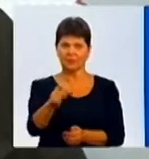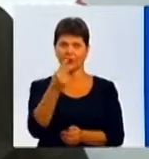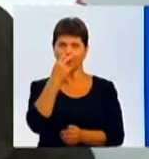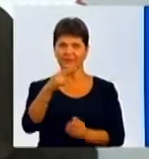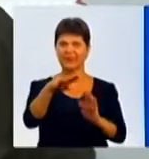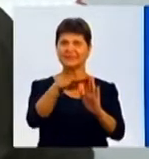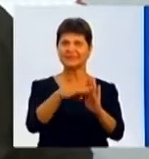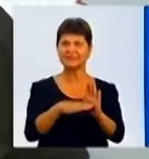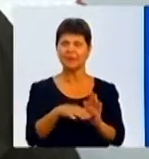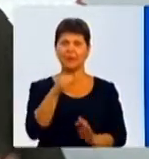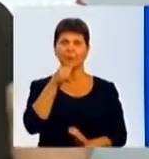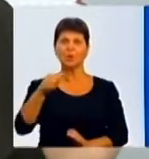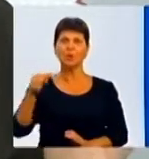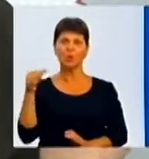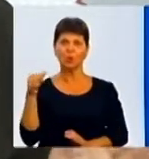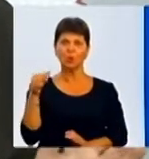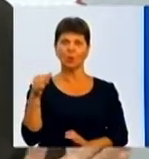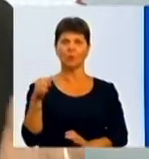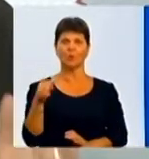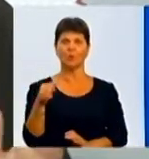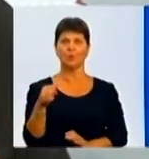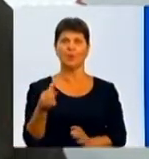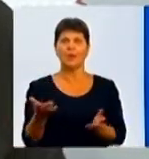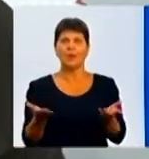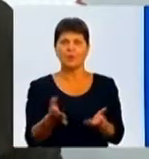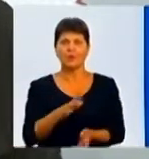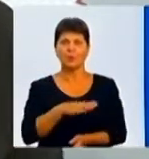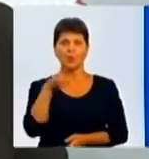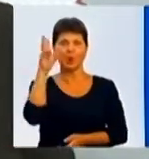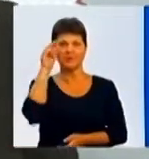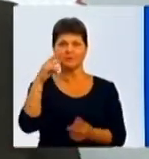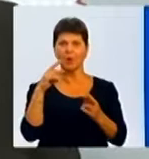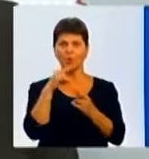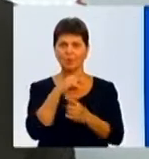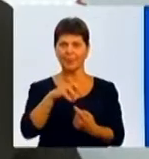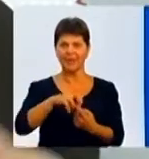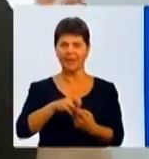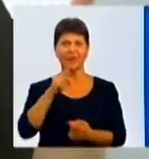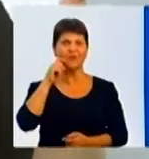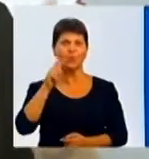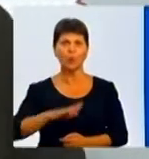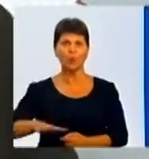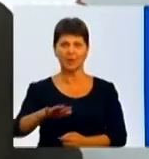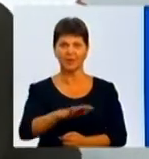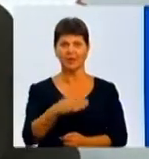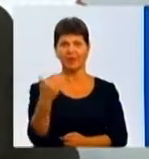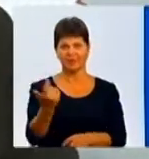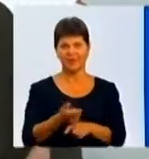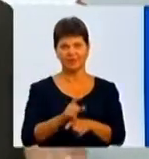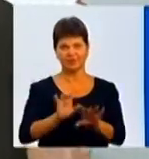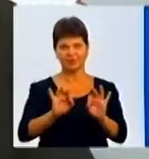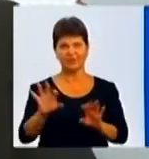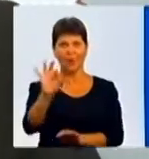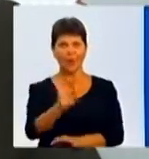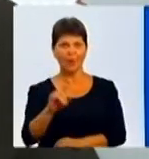А минулого року, якими були цифри отруєння грибами в Україні? Ну, а ви вже більше скажете про Вінниччину.